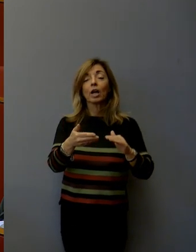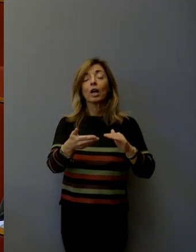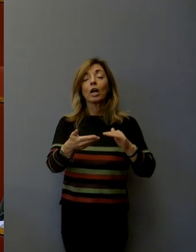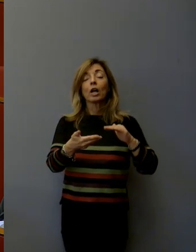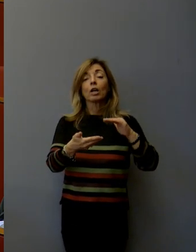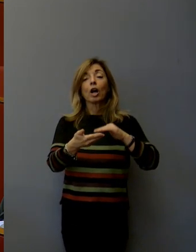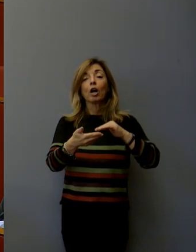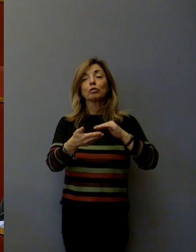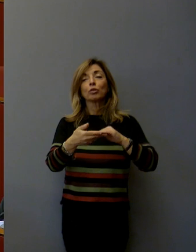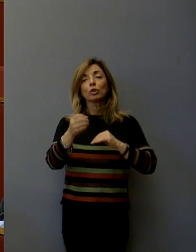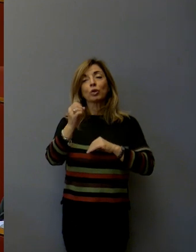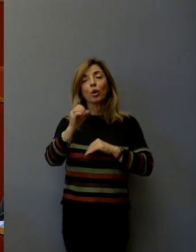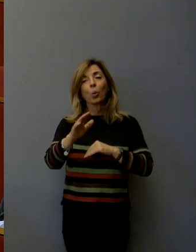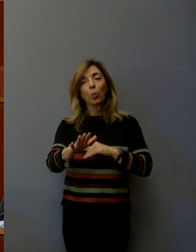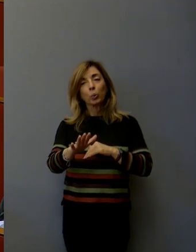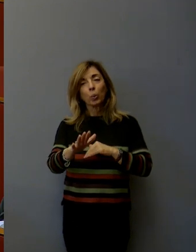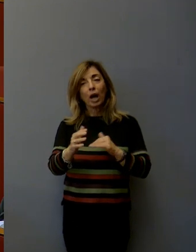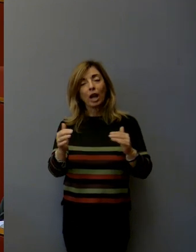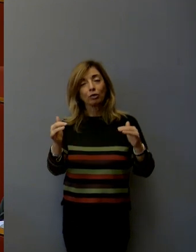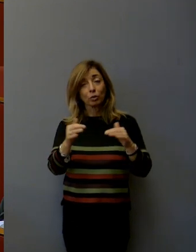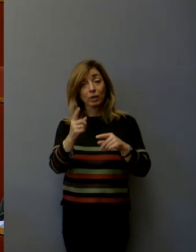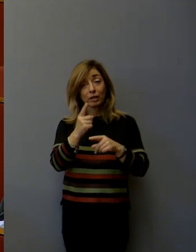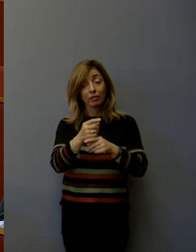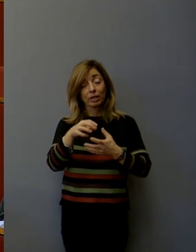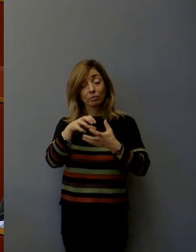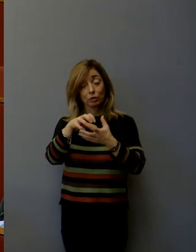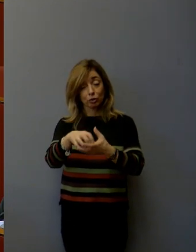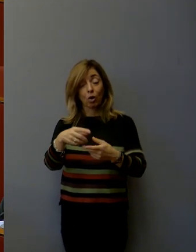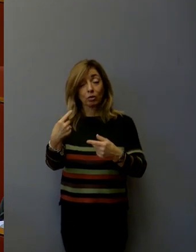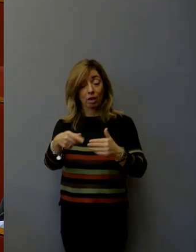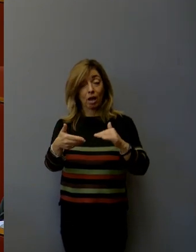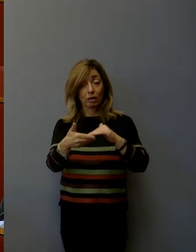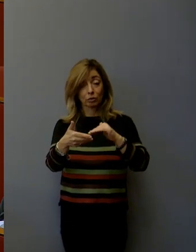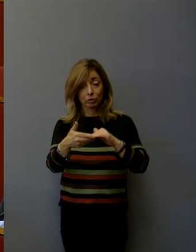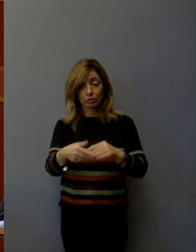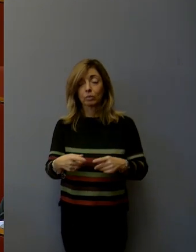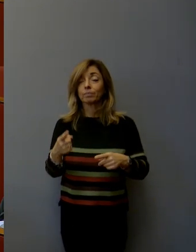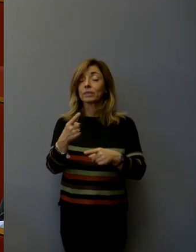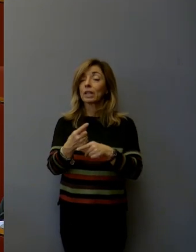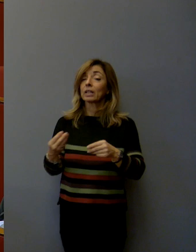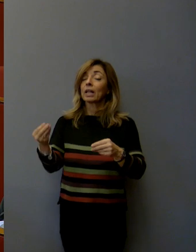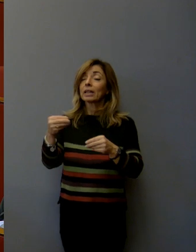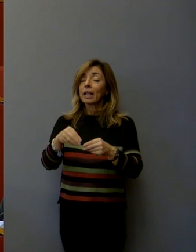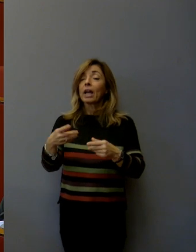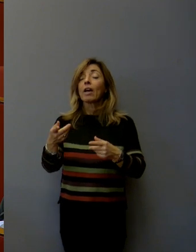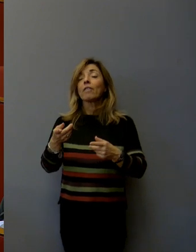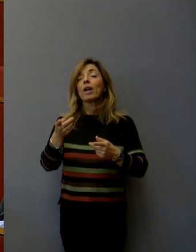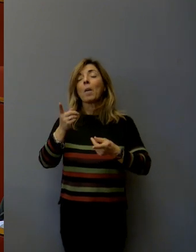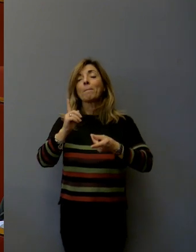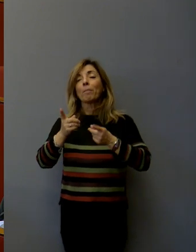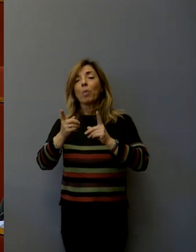Se invece mettiamo delle politiche di animazione del territorio e quindi magari centri civici le case di quartiere le